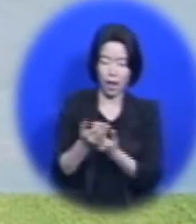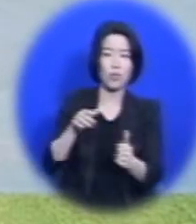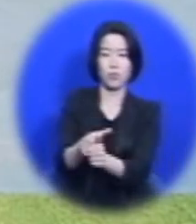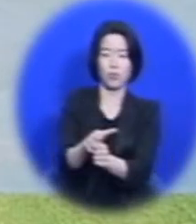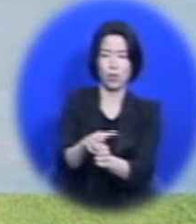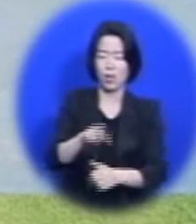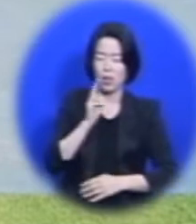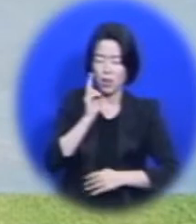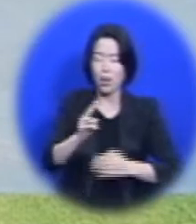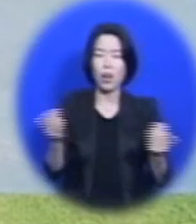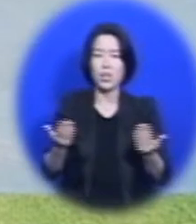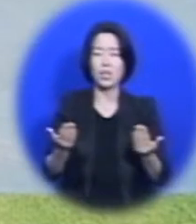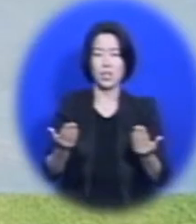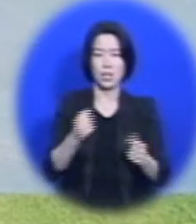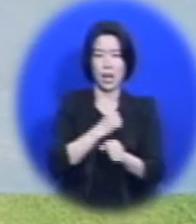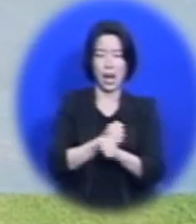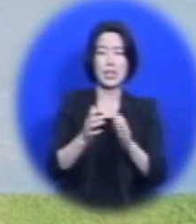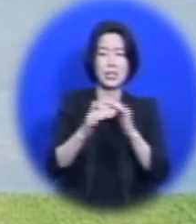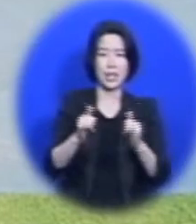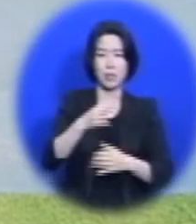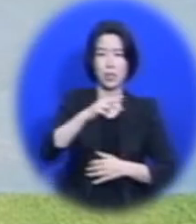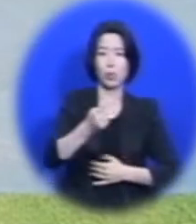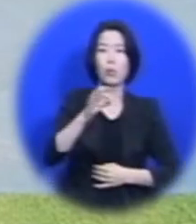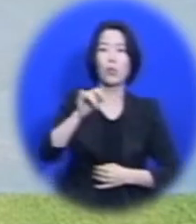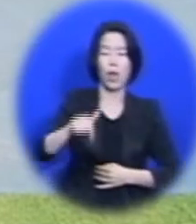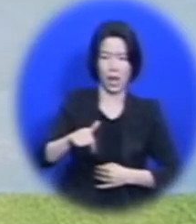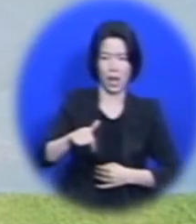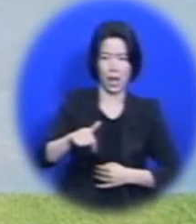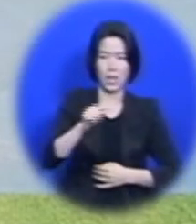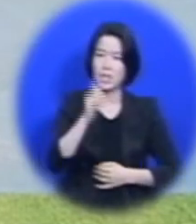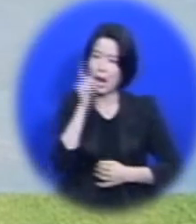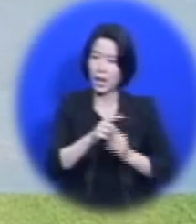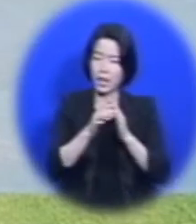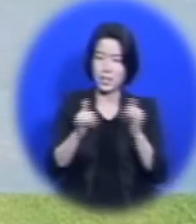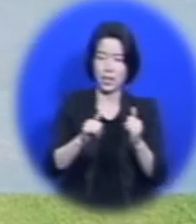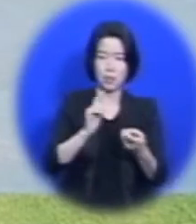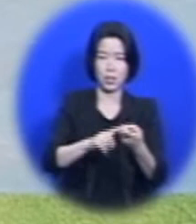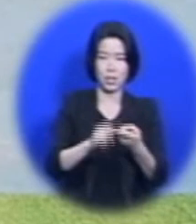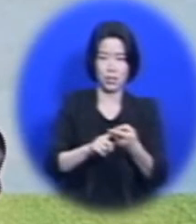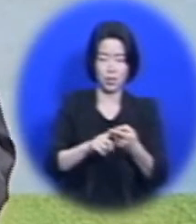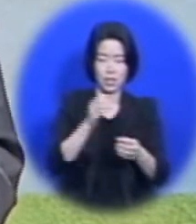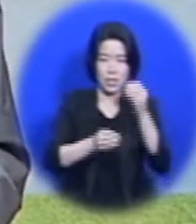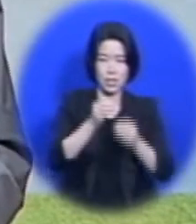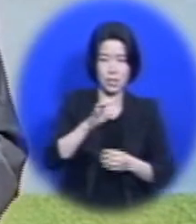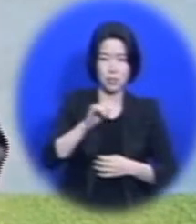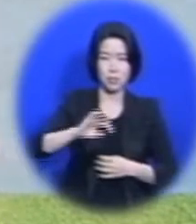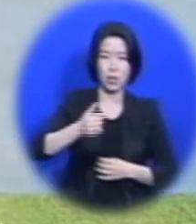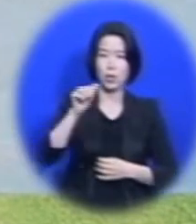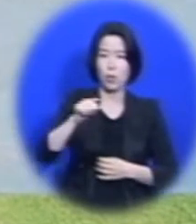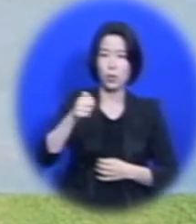일을 저지른 사람이 도엑이고, 그 도엑이라고 하는 이 악한 사람을 대상으로 이 시편